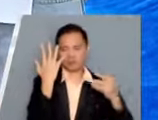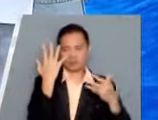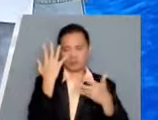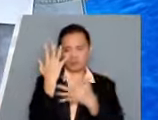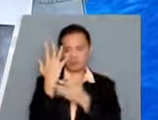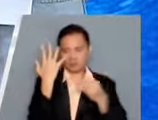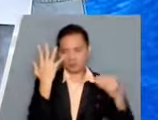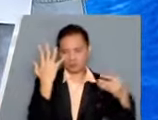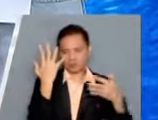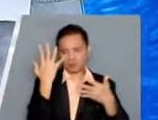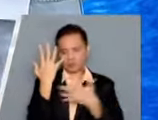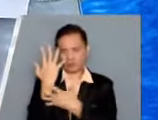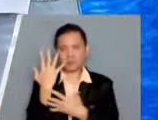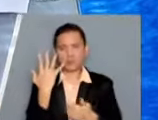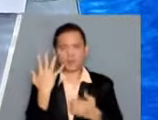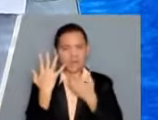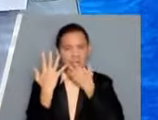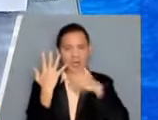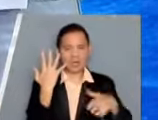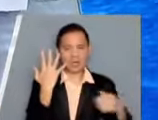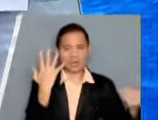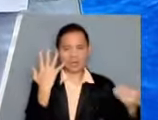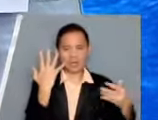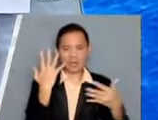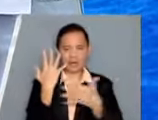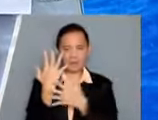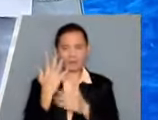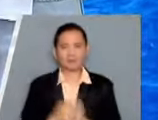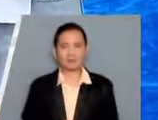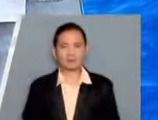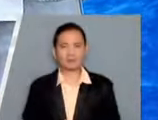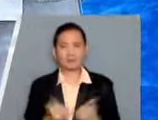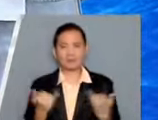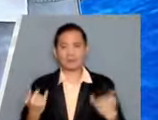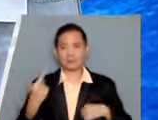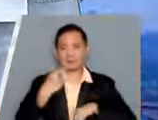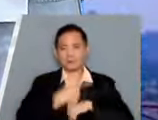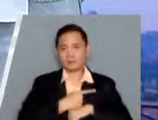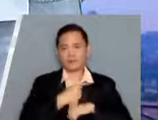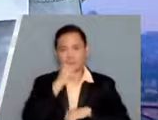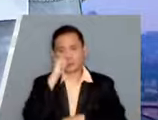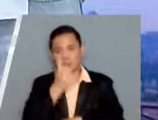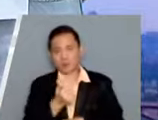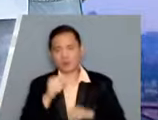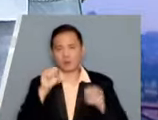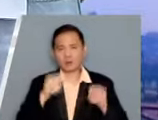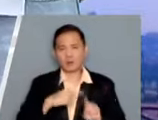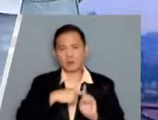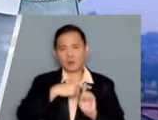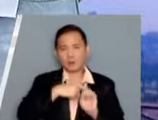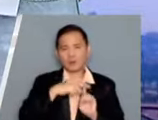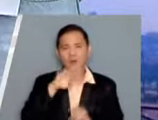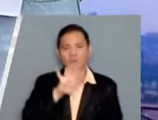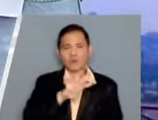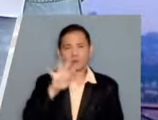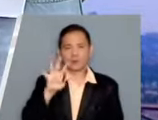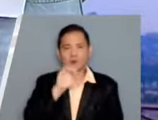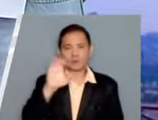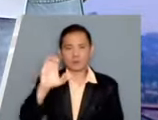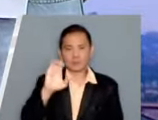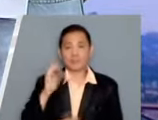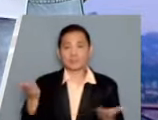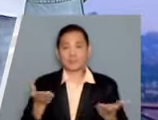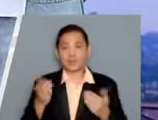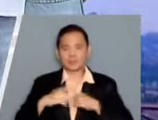rin masyadong puno sa lungsod. Ngayong araw at bukas, posible muling pumalo sa 44 degrees Celsius ang heat index sa Dagupan. 43